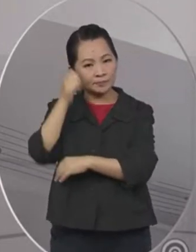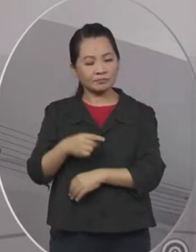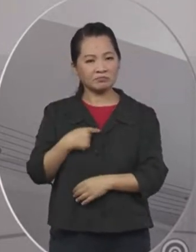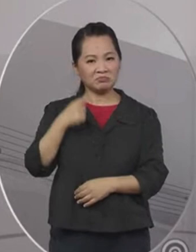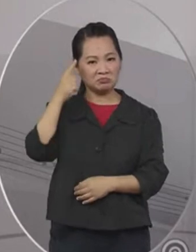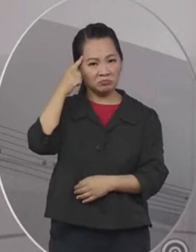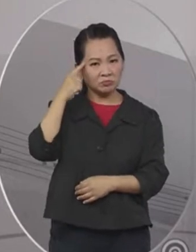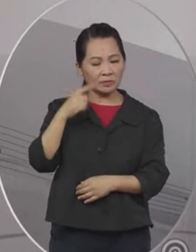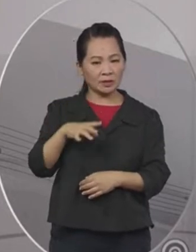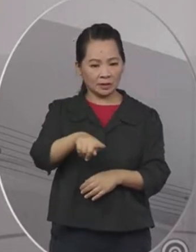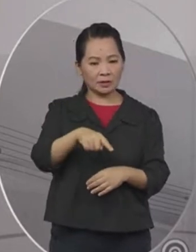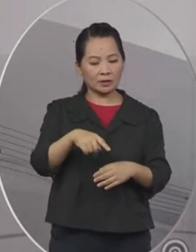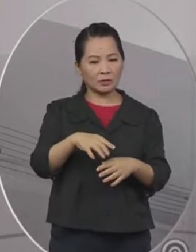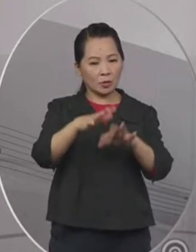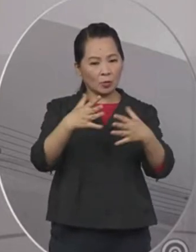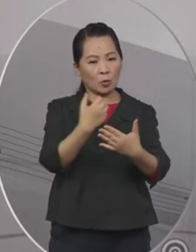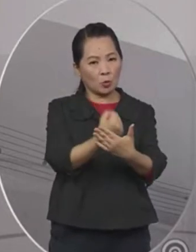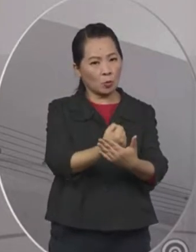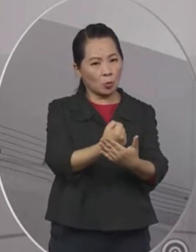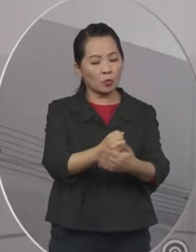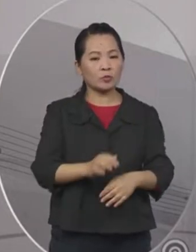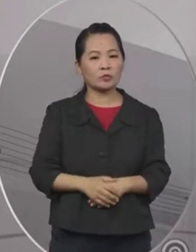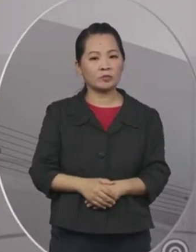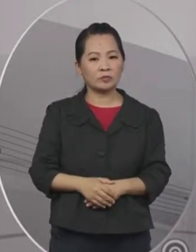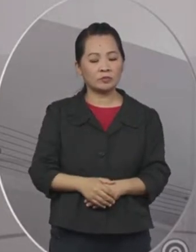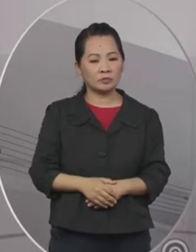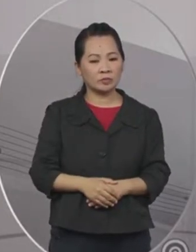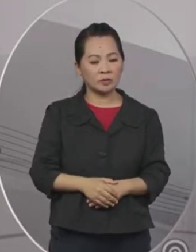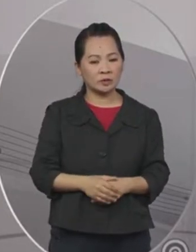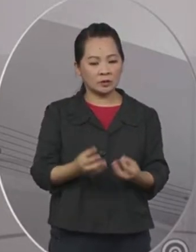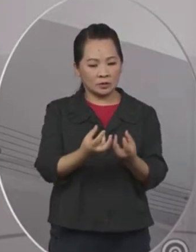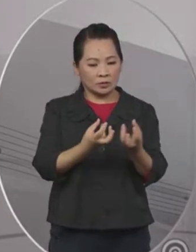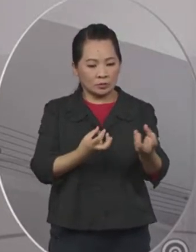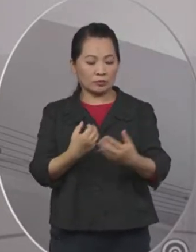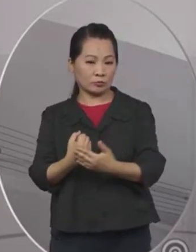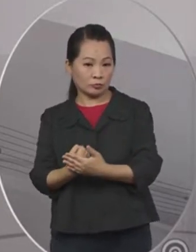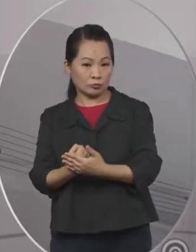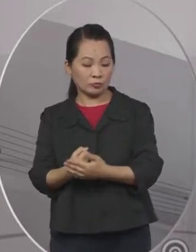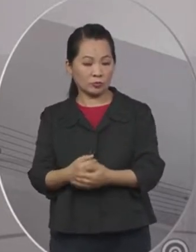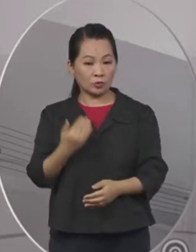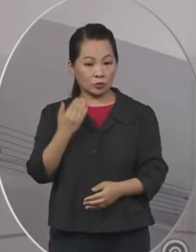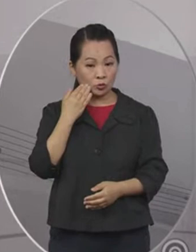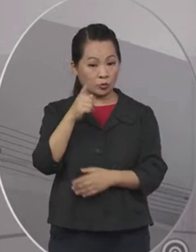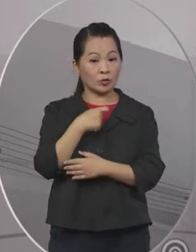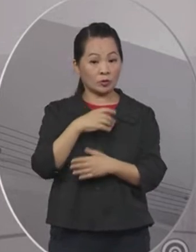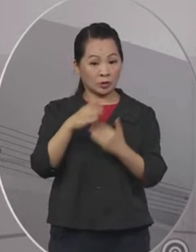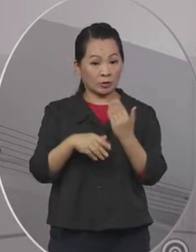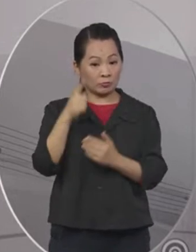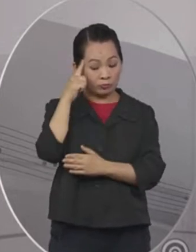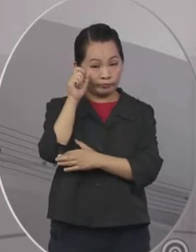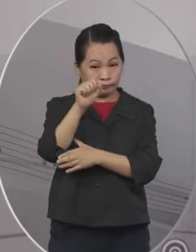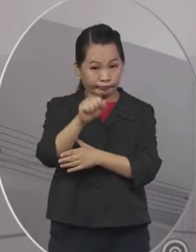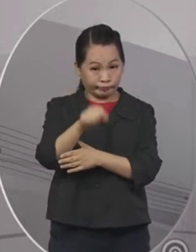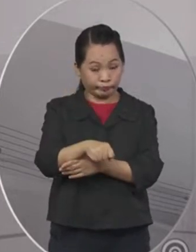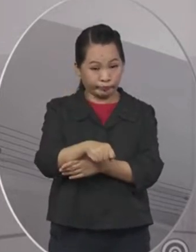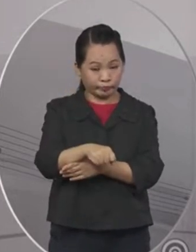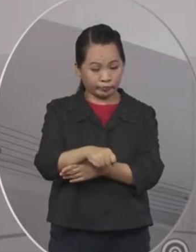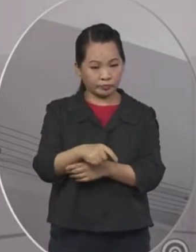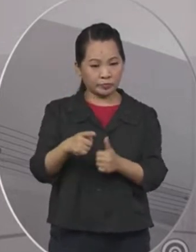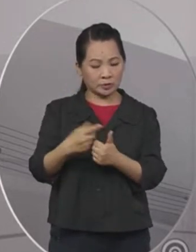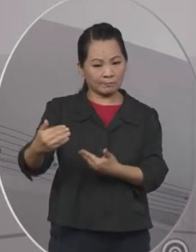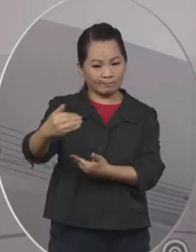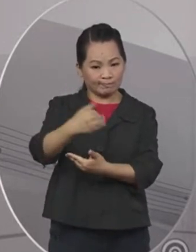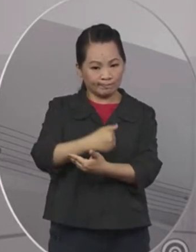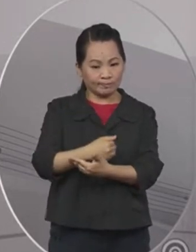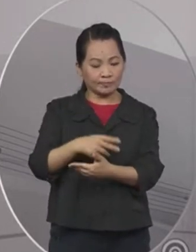该有聚落保存、部分区段征收，愿意接受政府条件的地主先行征收并开